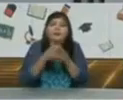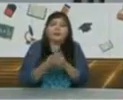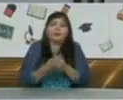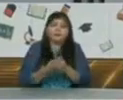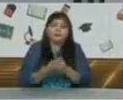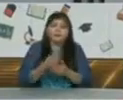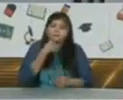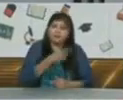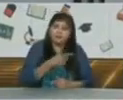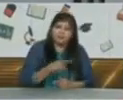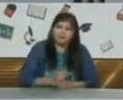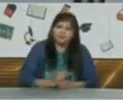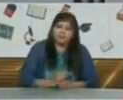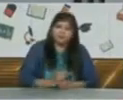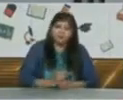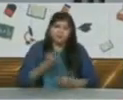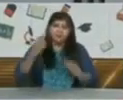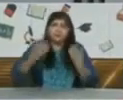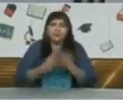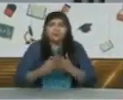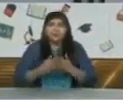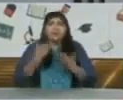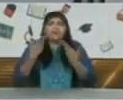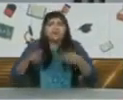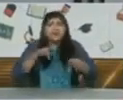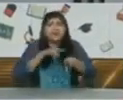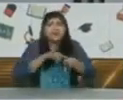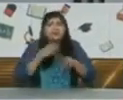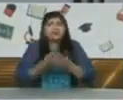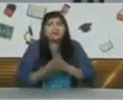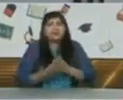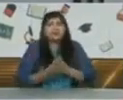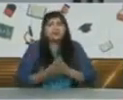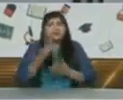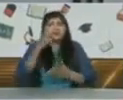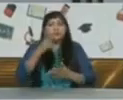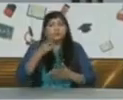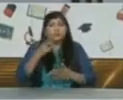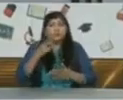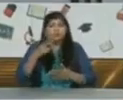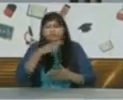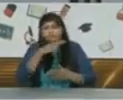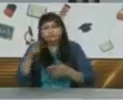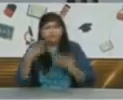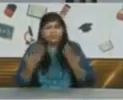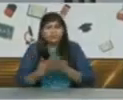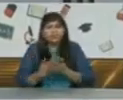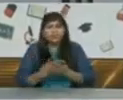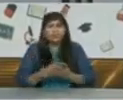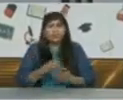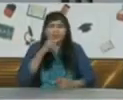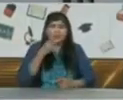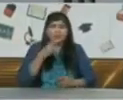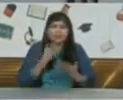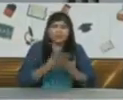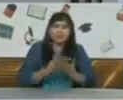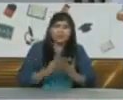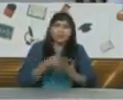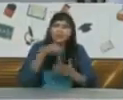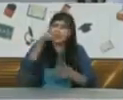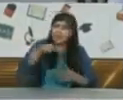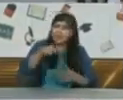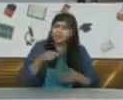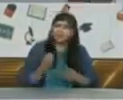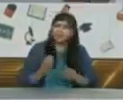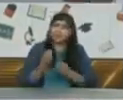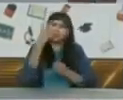दरअसल खाली समय दो तरह के हो सकते हैं। एक जो आपको